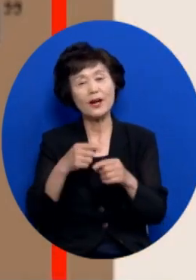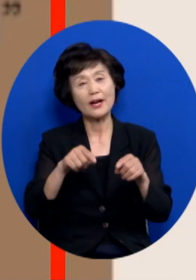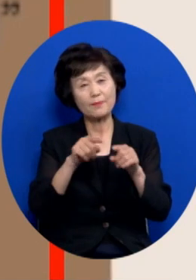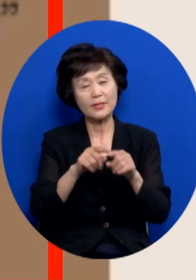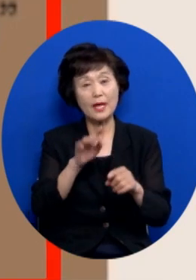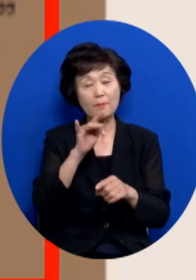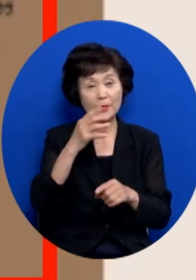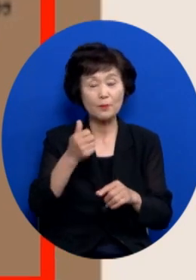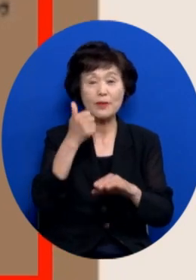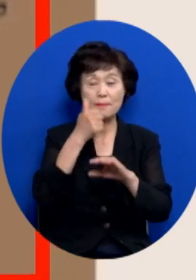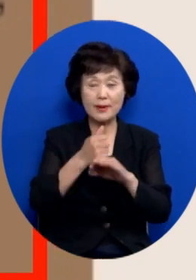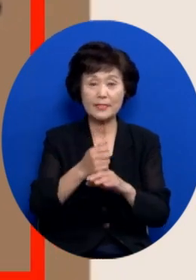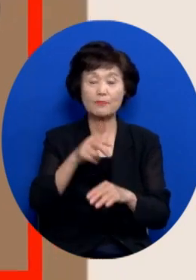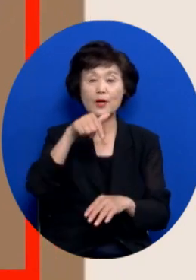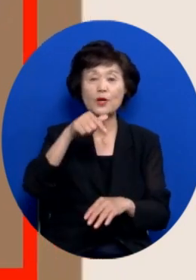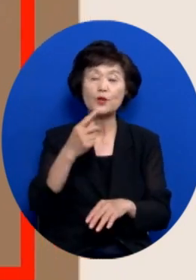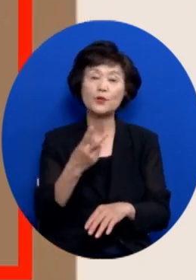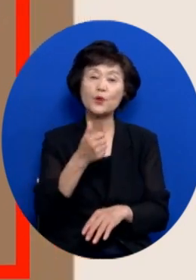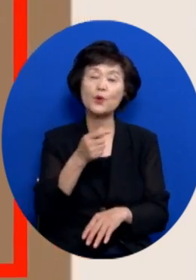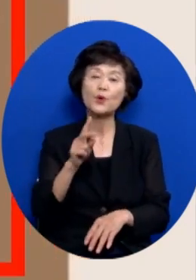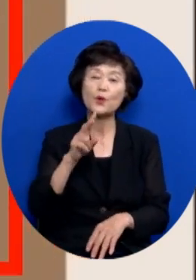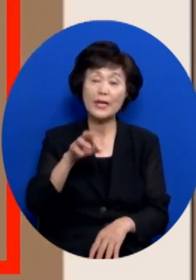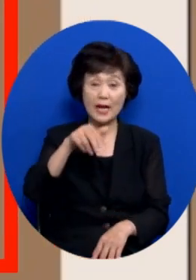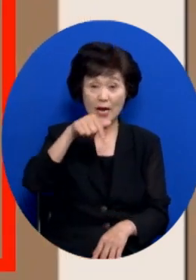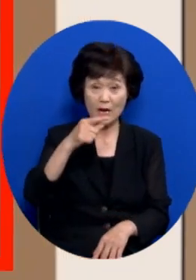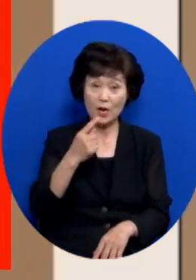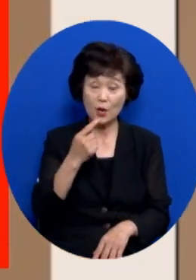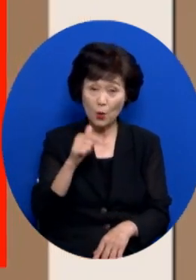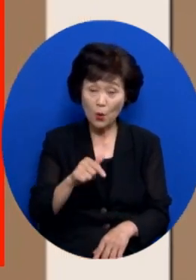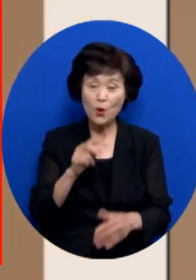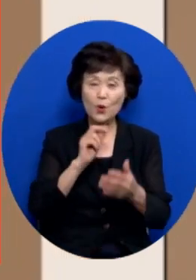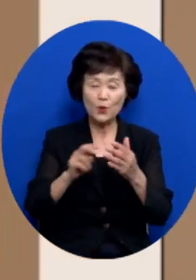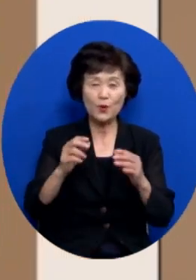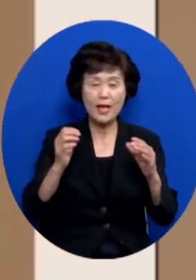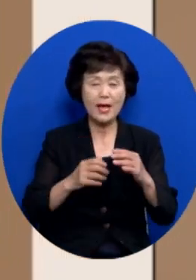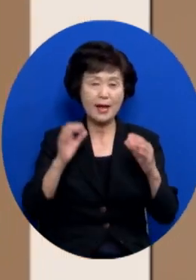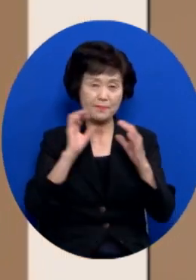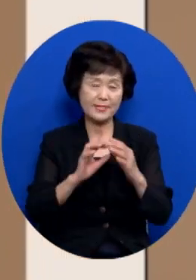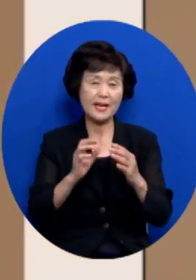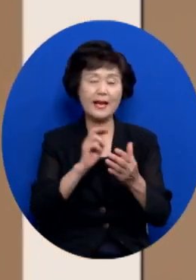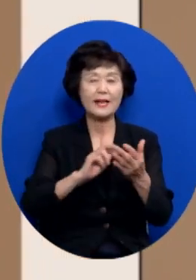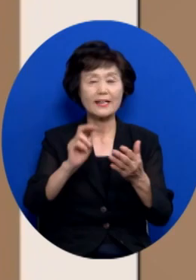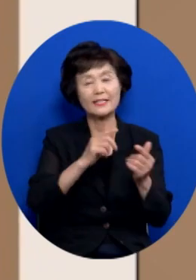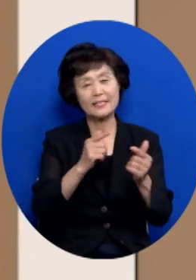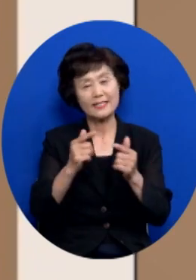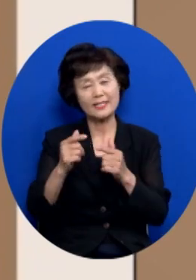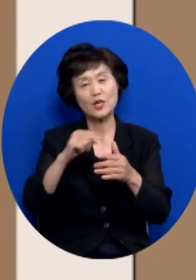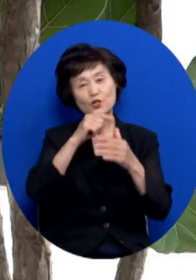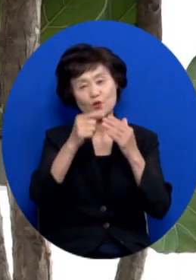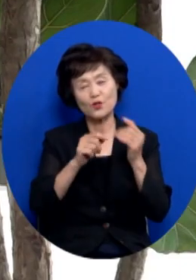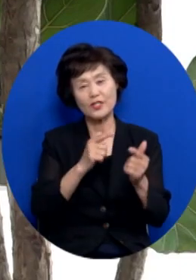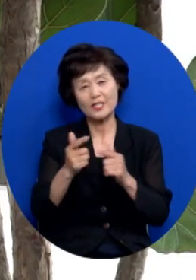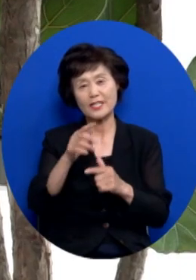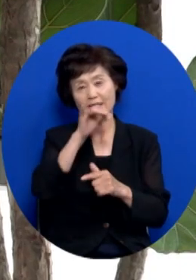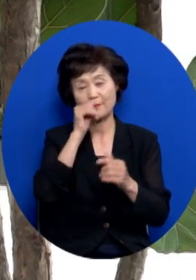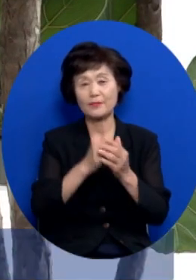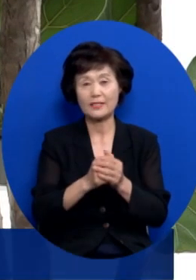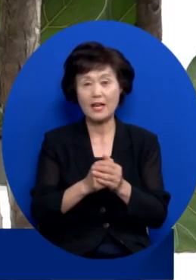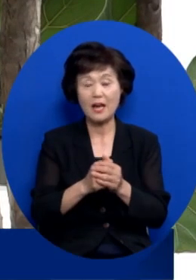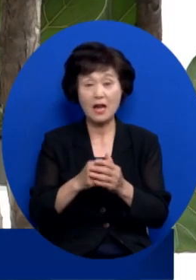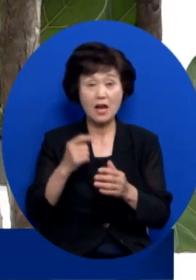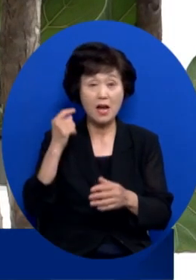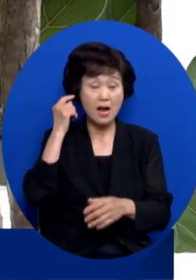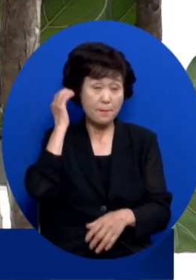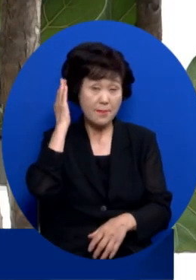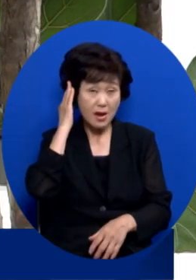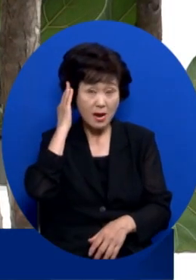베토벤 최후의 교향곡인 교향곡 9번 사악장 합창 등 다채로운 무대로 꾸며질 예정입니다. 청룡을 잃은